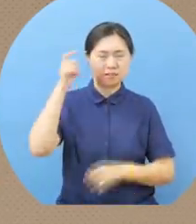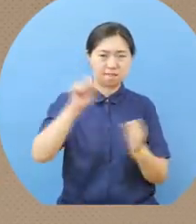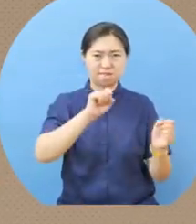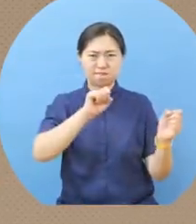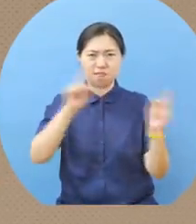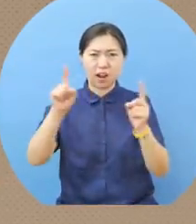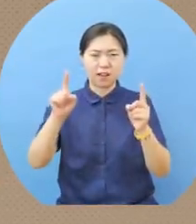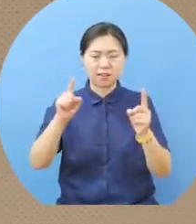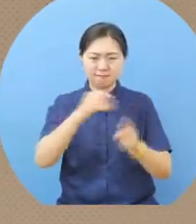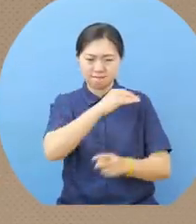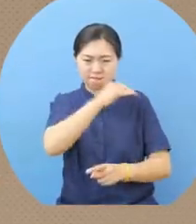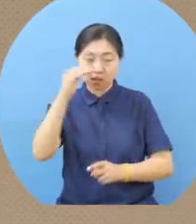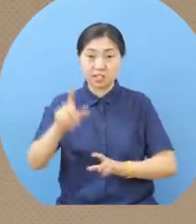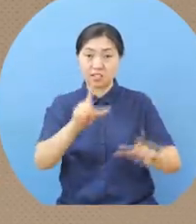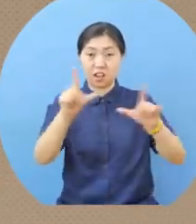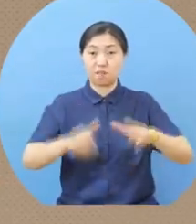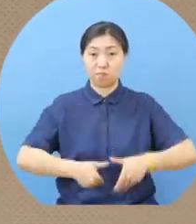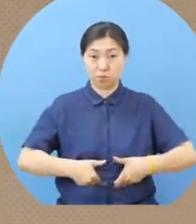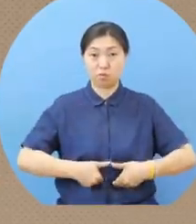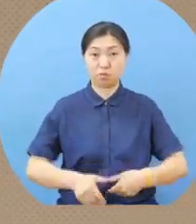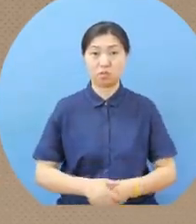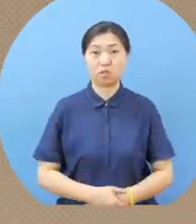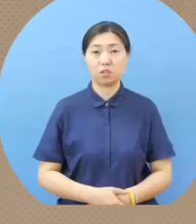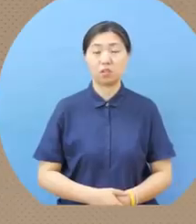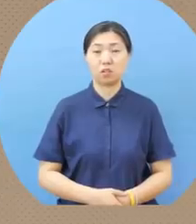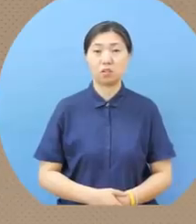저희가 좀 저 차가 똑바로 살아야 된다니까